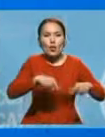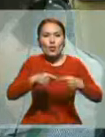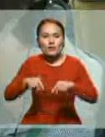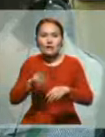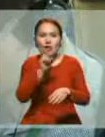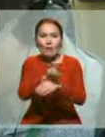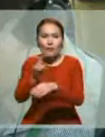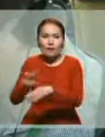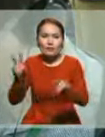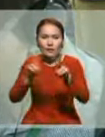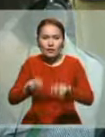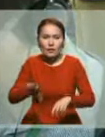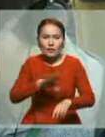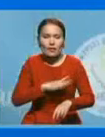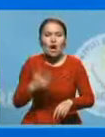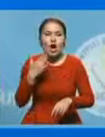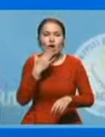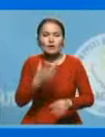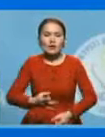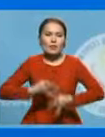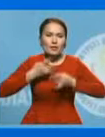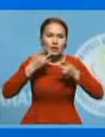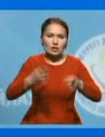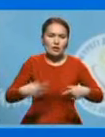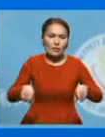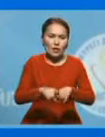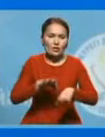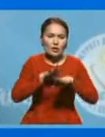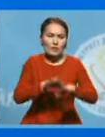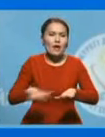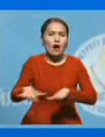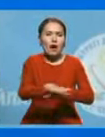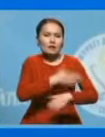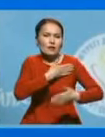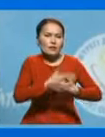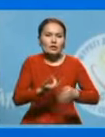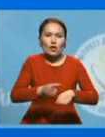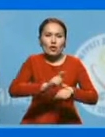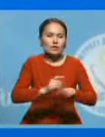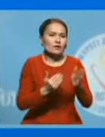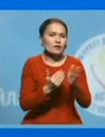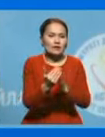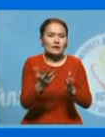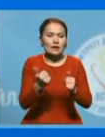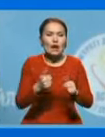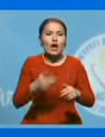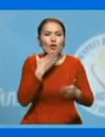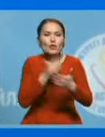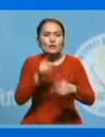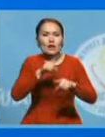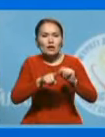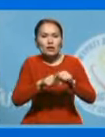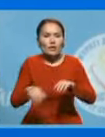жеткіздік. Дауыс беру шарасы ұлттық мереке секілді өтіп жатыр. Халықтың белсенділігі де өте жоғары. Бұл ел азаматтарының патриоттық, тұтастық